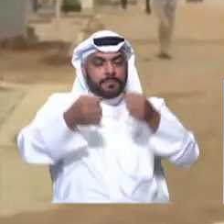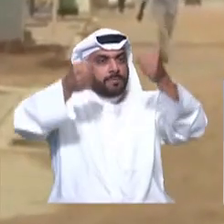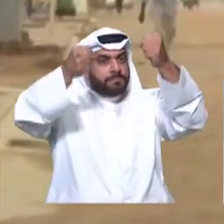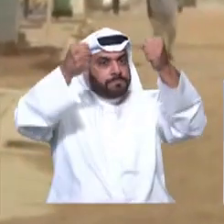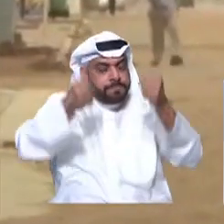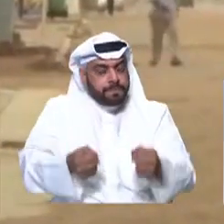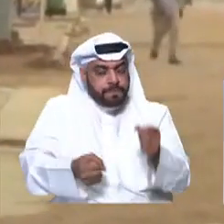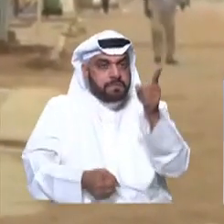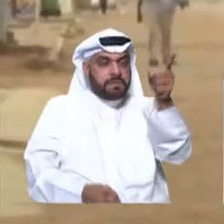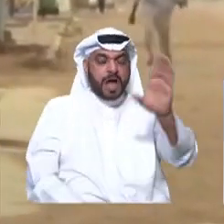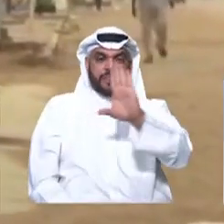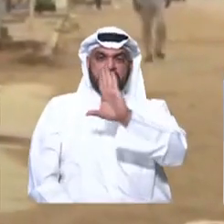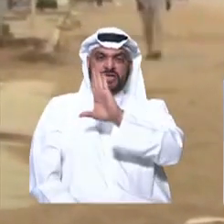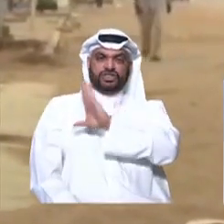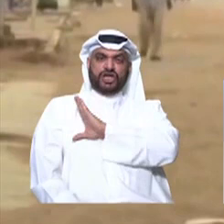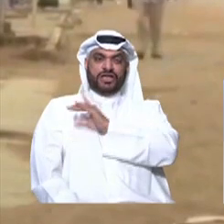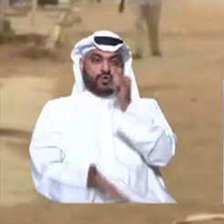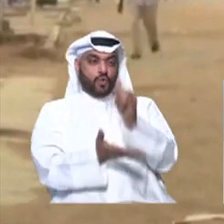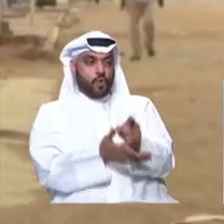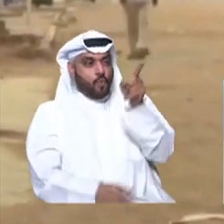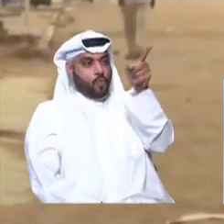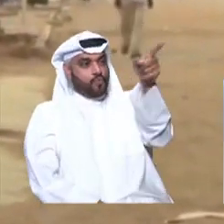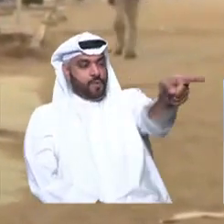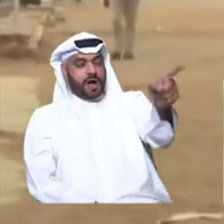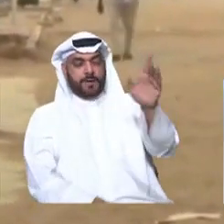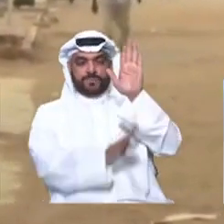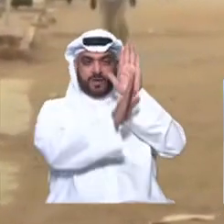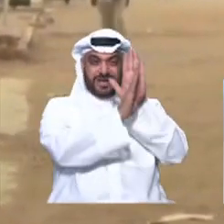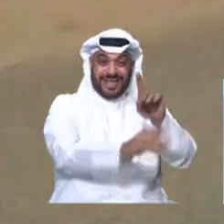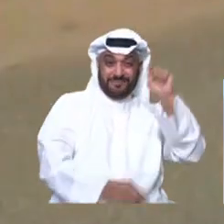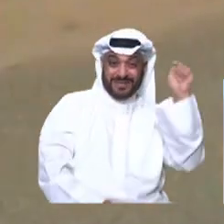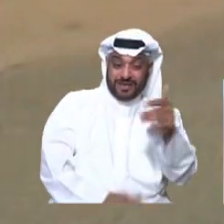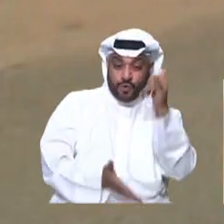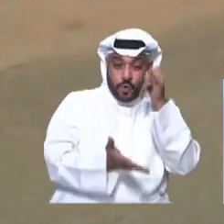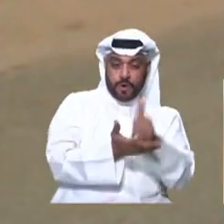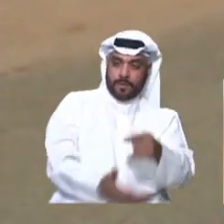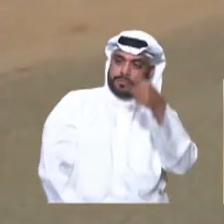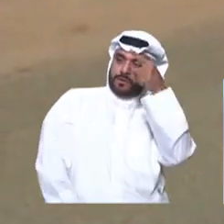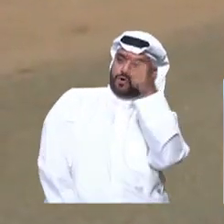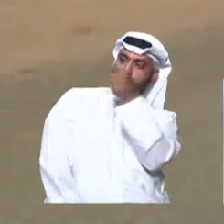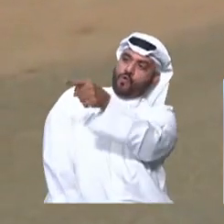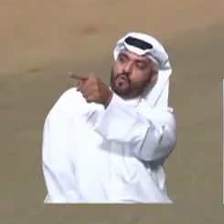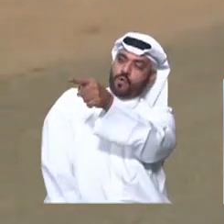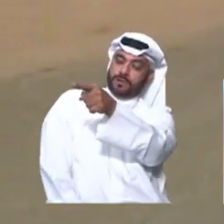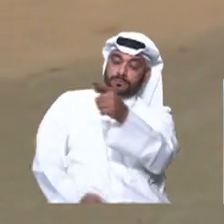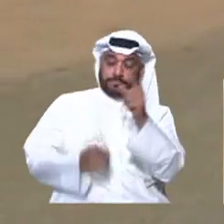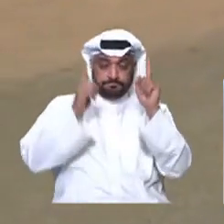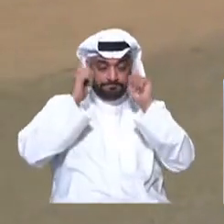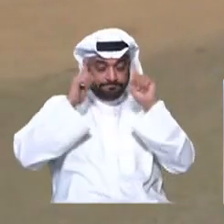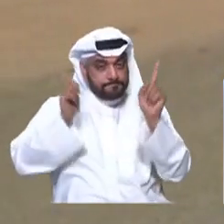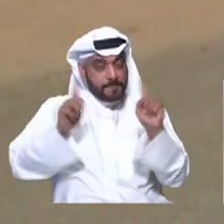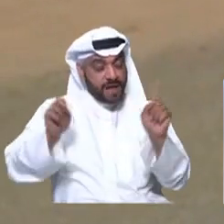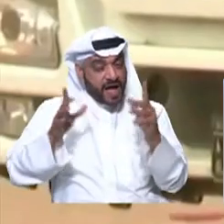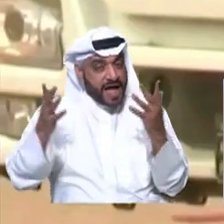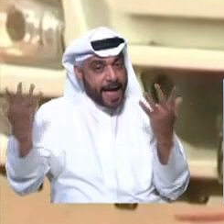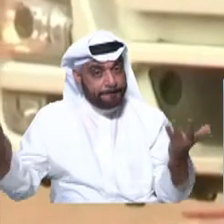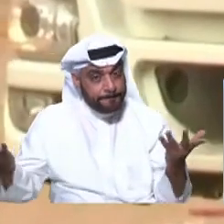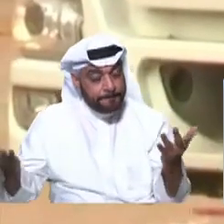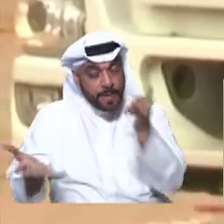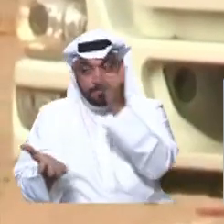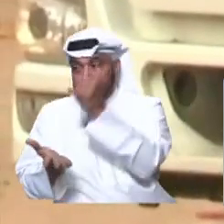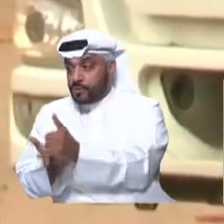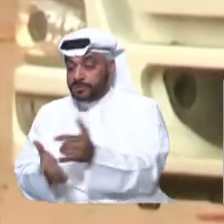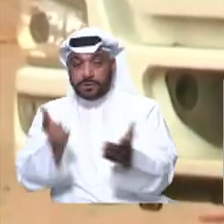الرميله والحله الجديده غربي الخرطوم كما ادوات انفجارات اخرى في ام درمان ومدري الخرطوم والخرطوم بحري